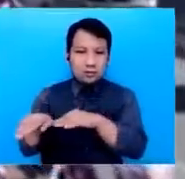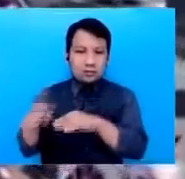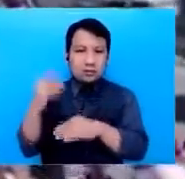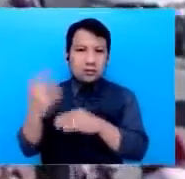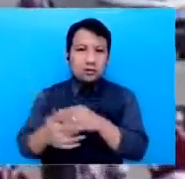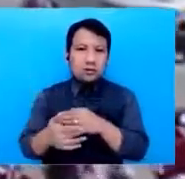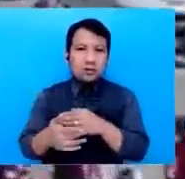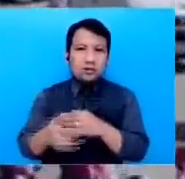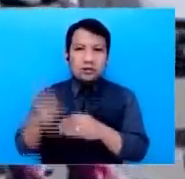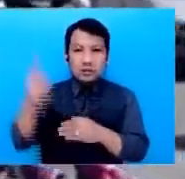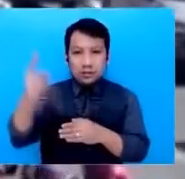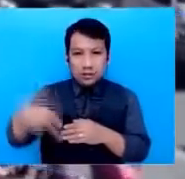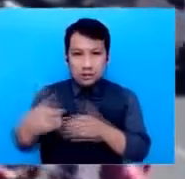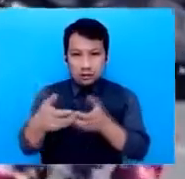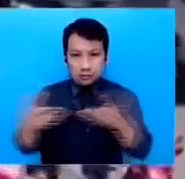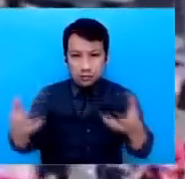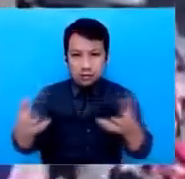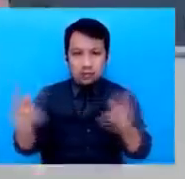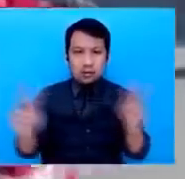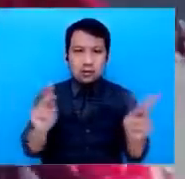halos kalahati ng kalsada.